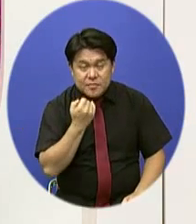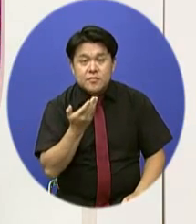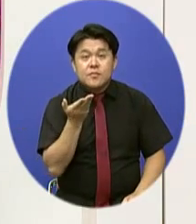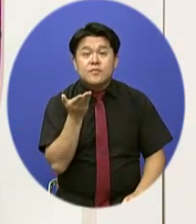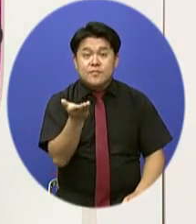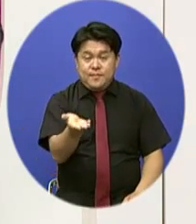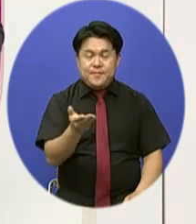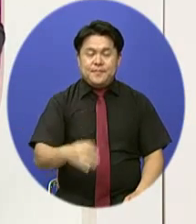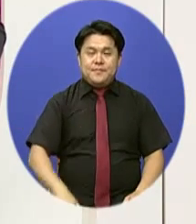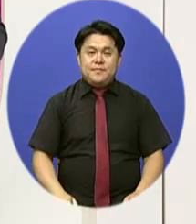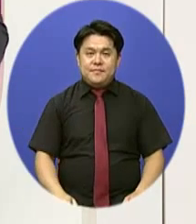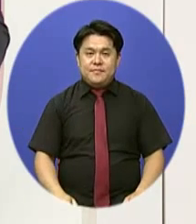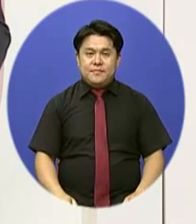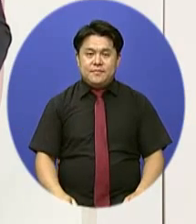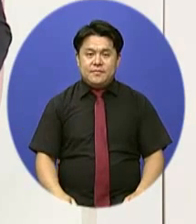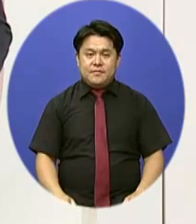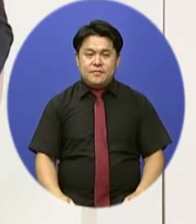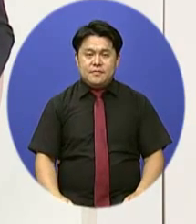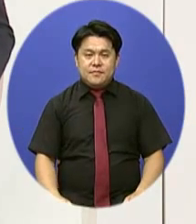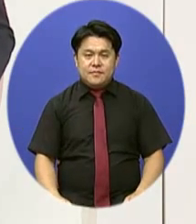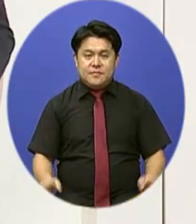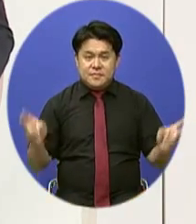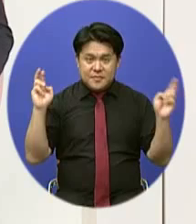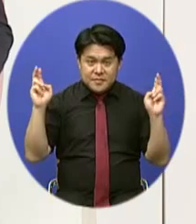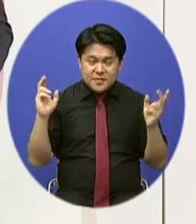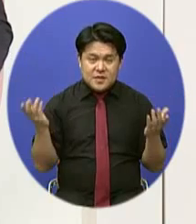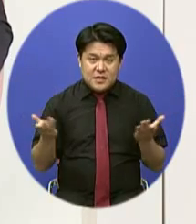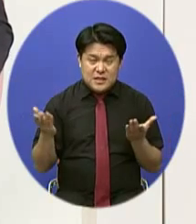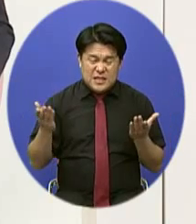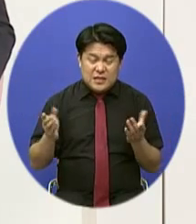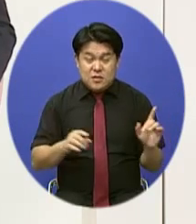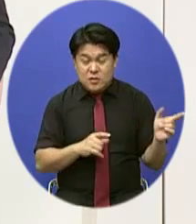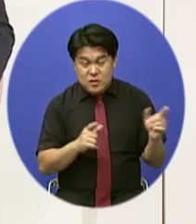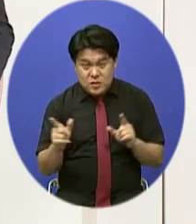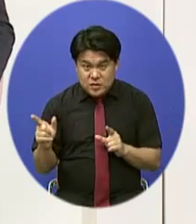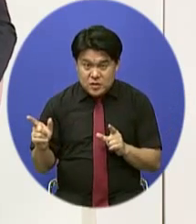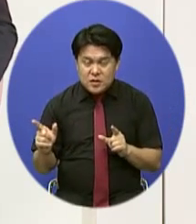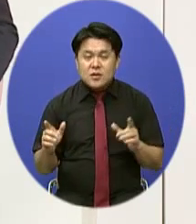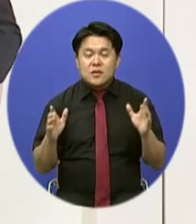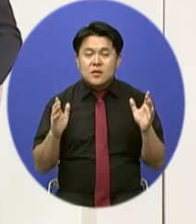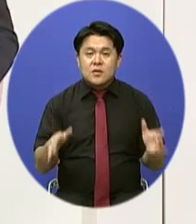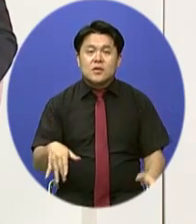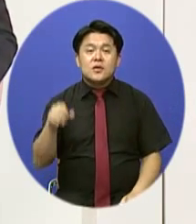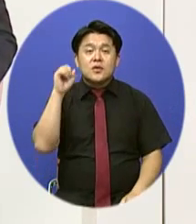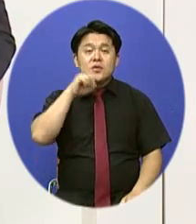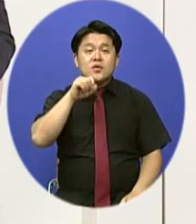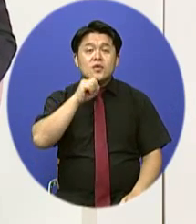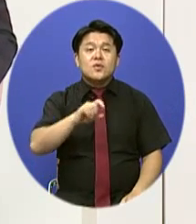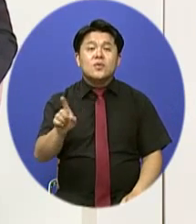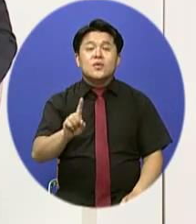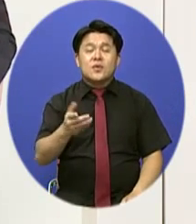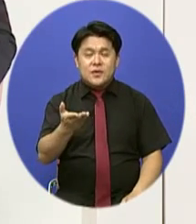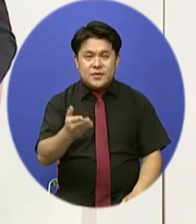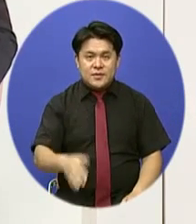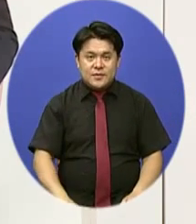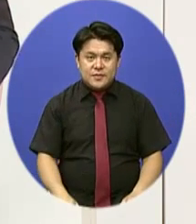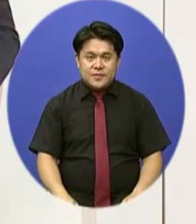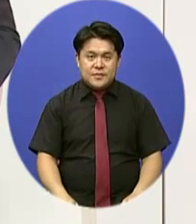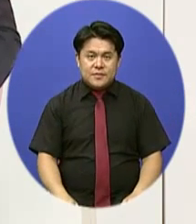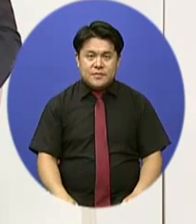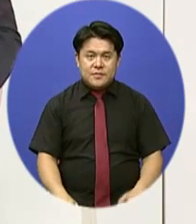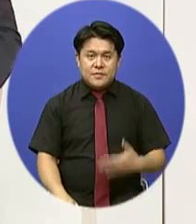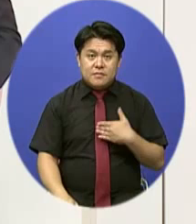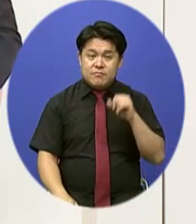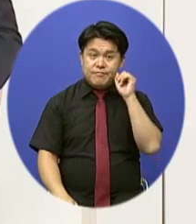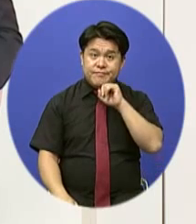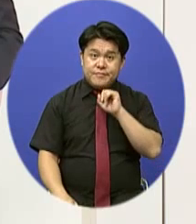아버님이 이렇게 이제 뭐 회사 생활하시고 뭐 일하시면서 가장 취미 어떤 취미를 가지셨어요? 저는